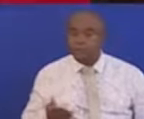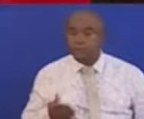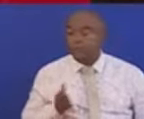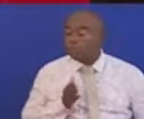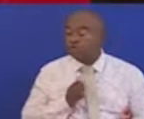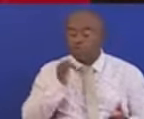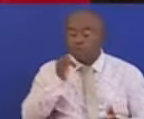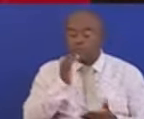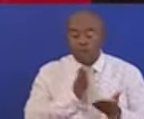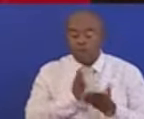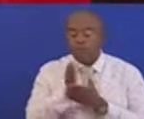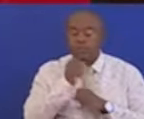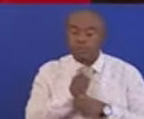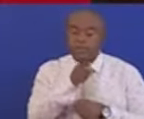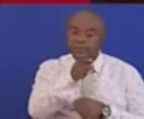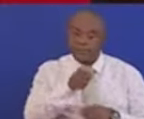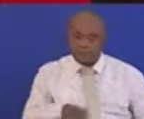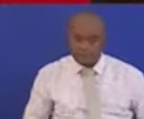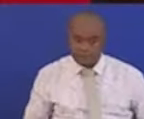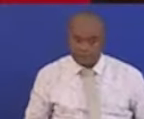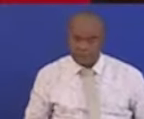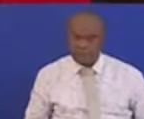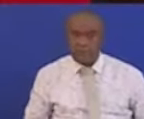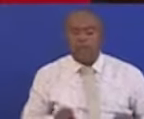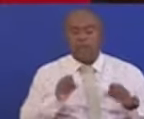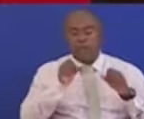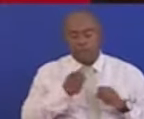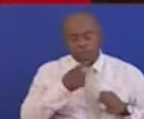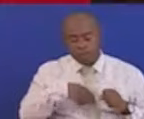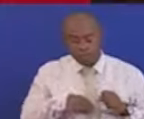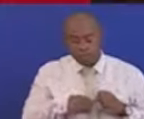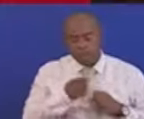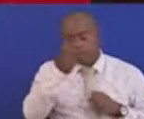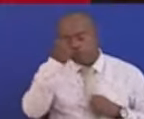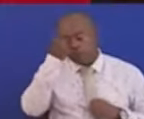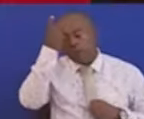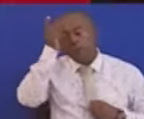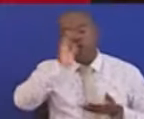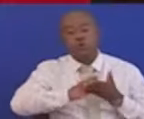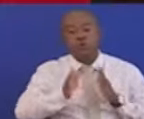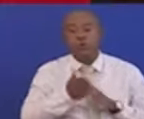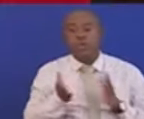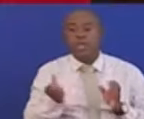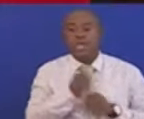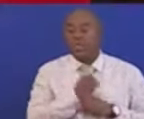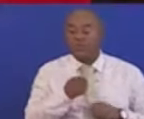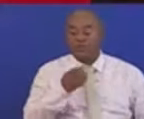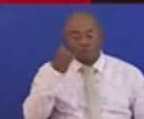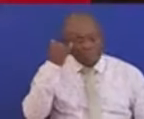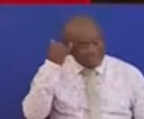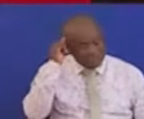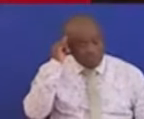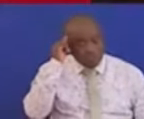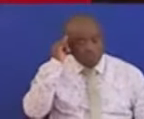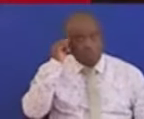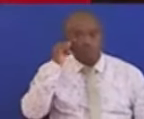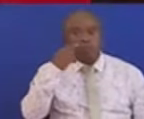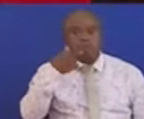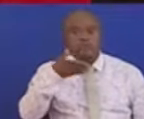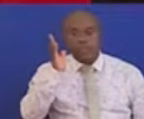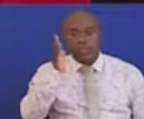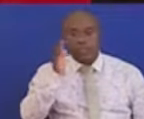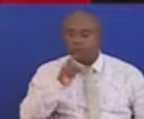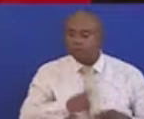Ya ardi Safari hii lazim kiel weeke humu ndani kwa sababu haiwee tun shau ser Kali